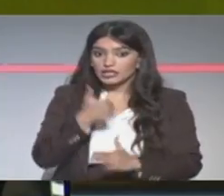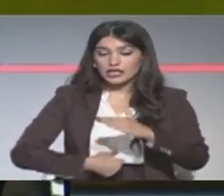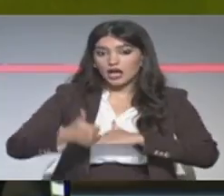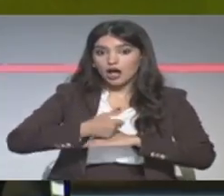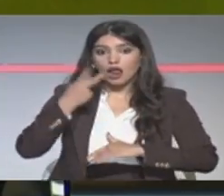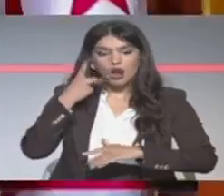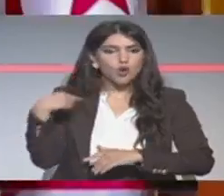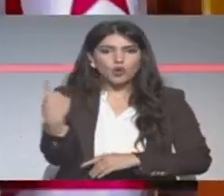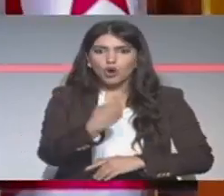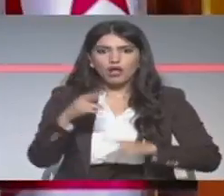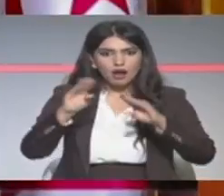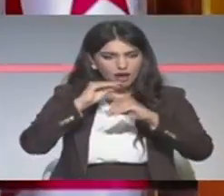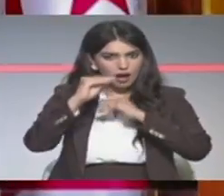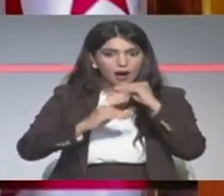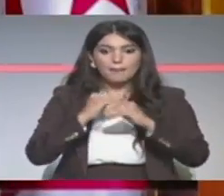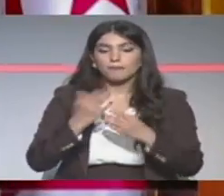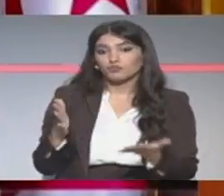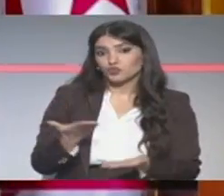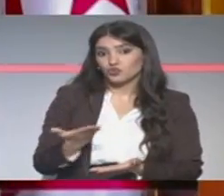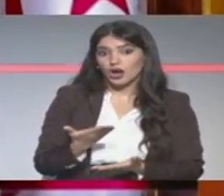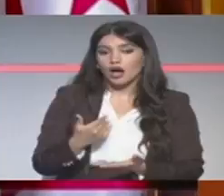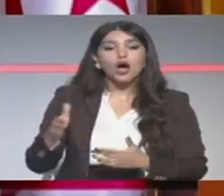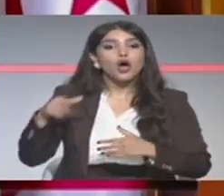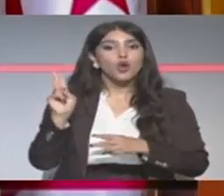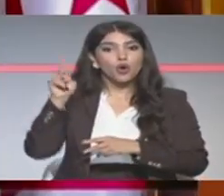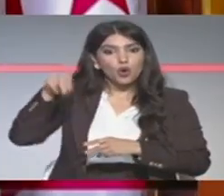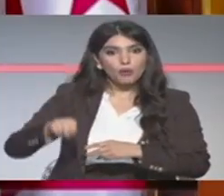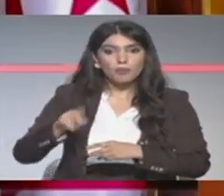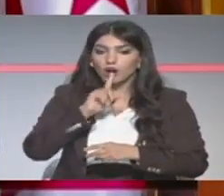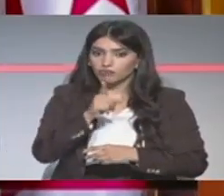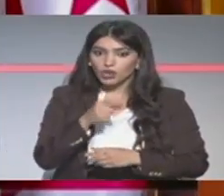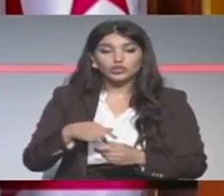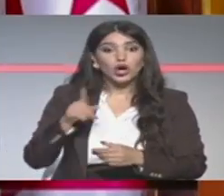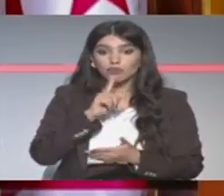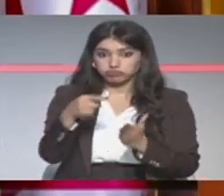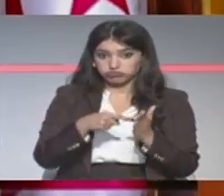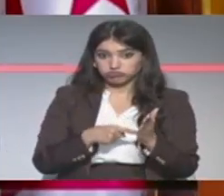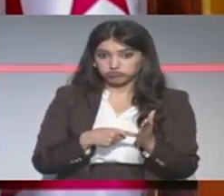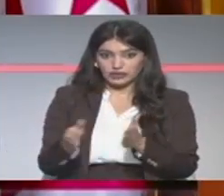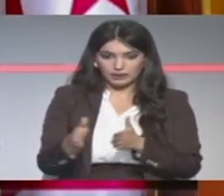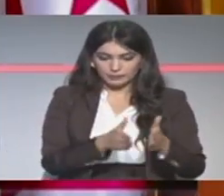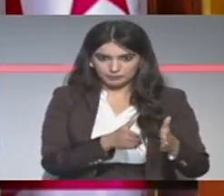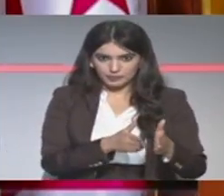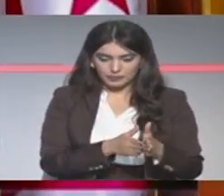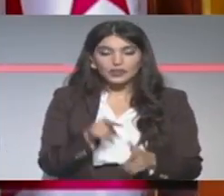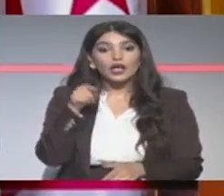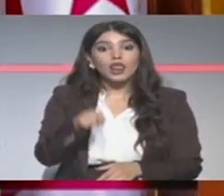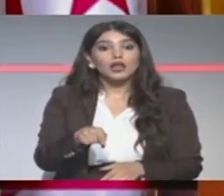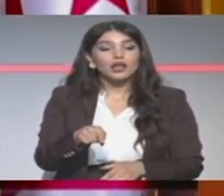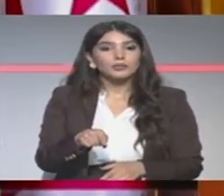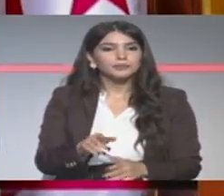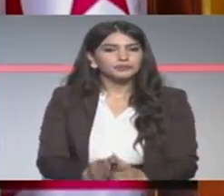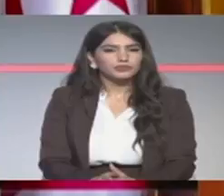حاجة العالم اليوم إلى أمم متحدة، كما يشير إلى ذلك ميثاق هذه المنظمة. يجب أن